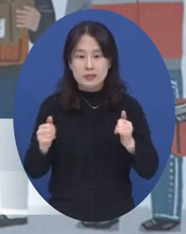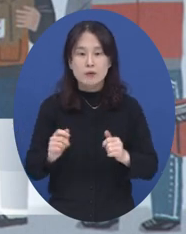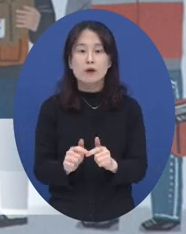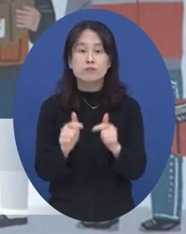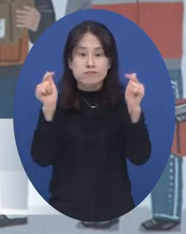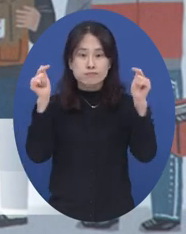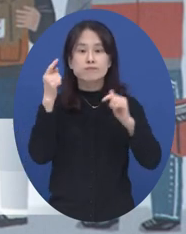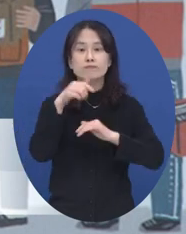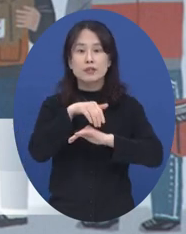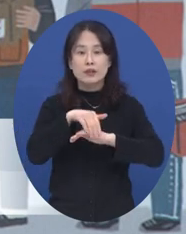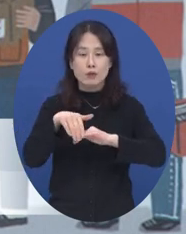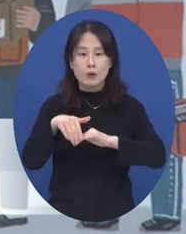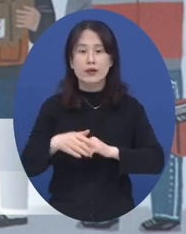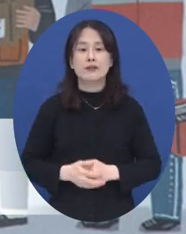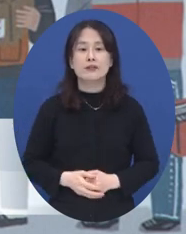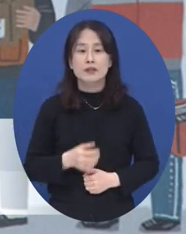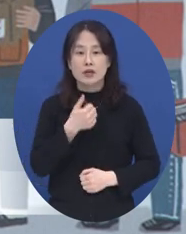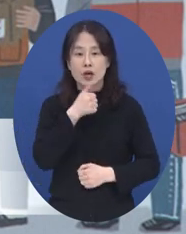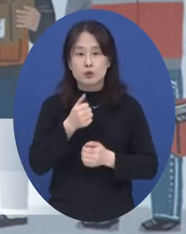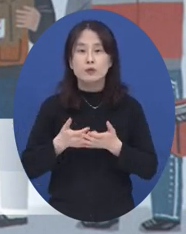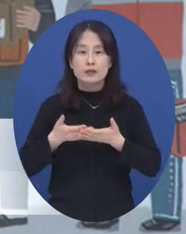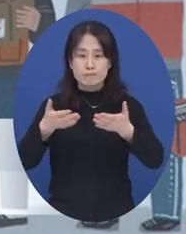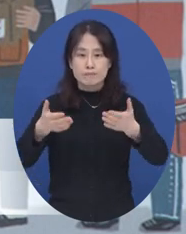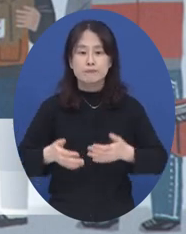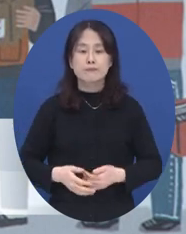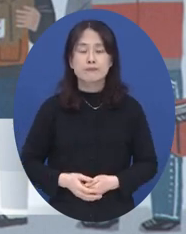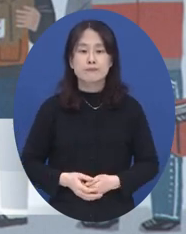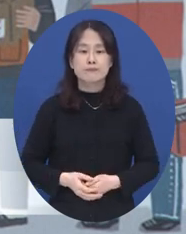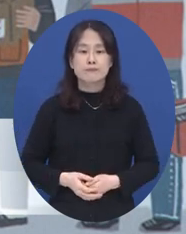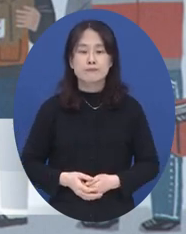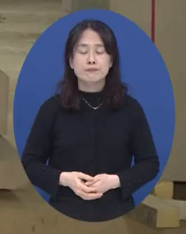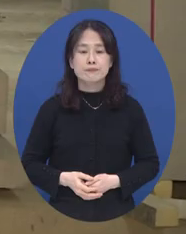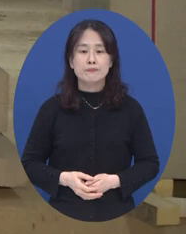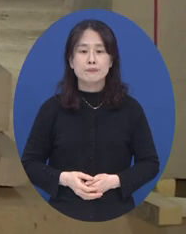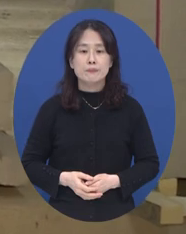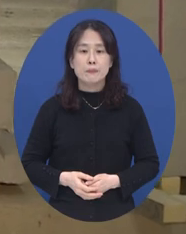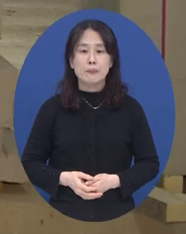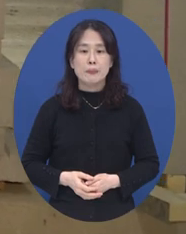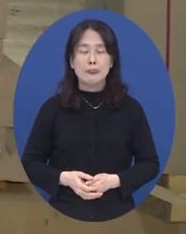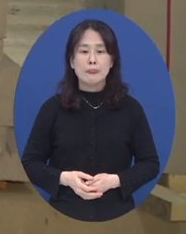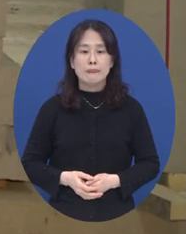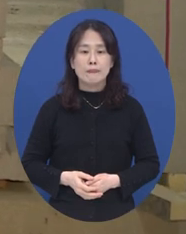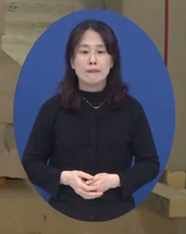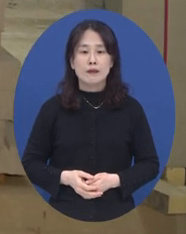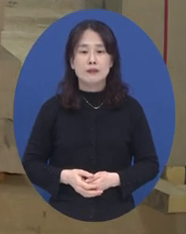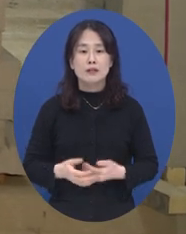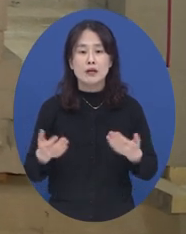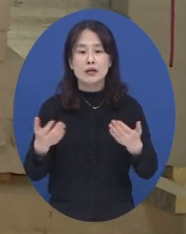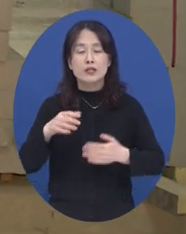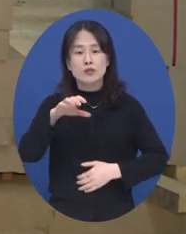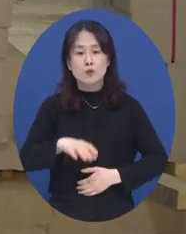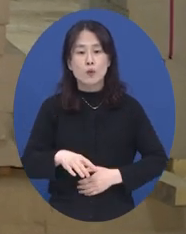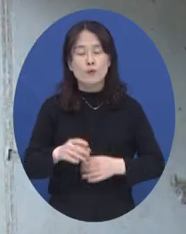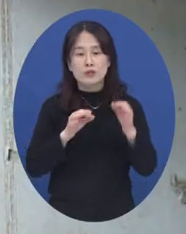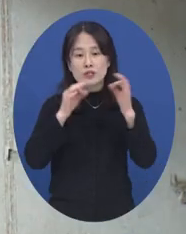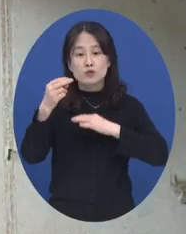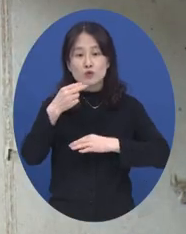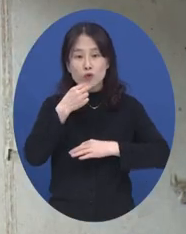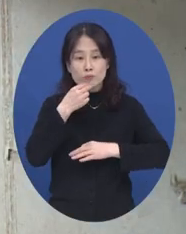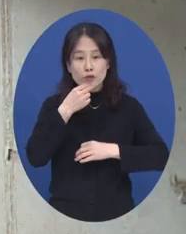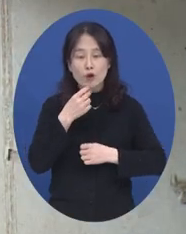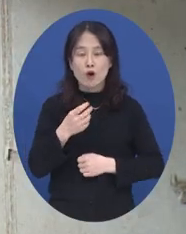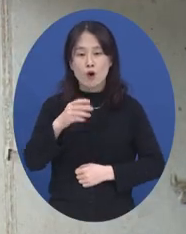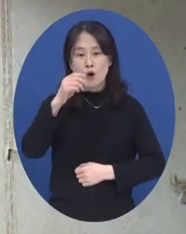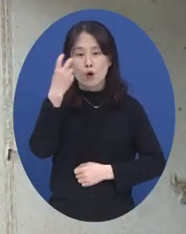확대합니다 경기 gtv 김태희 기자의 보돕니다 한전 시설의 제대로 설치되었는지 보호구를